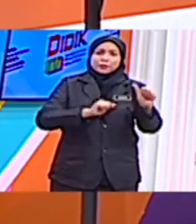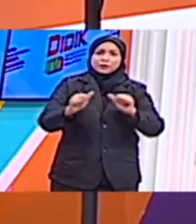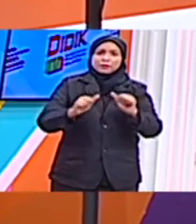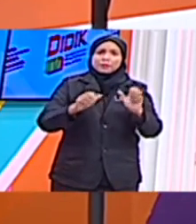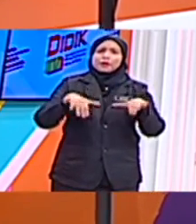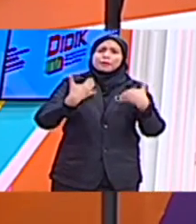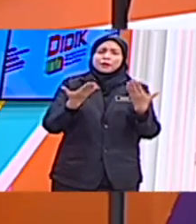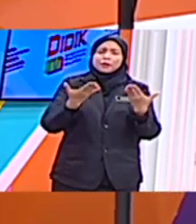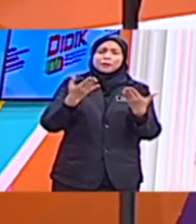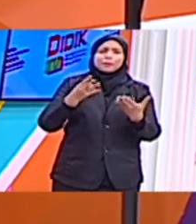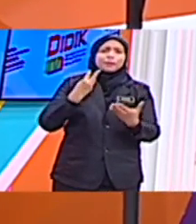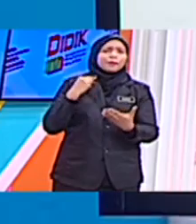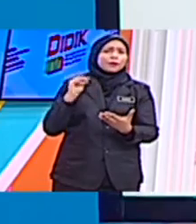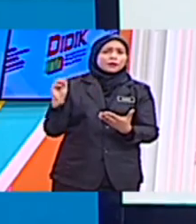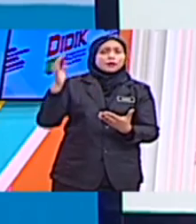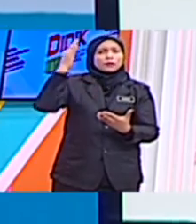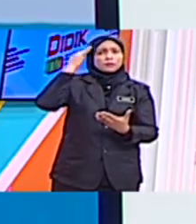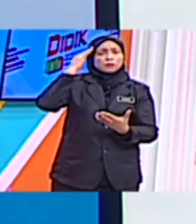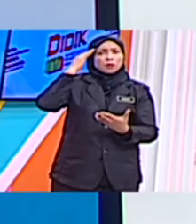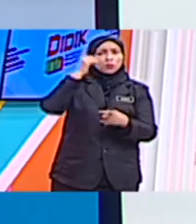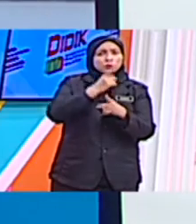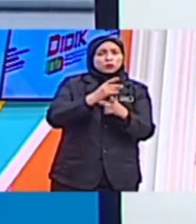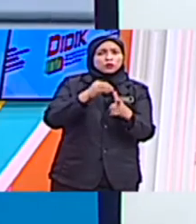mereka ketepatan mereka menjawab?